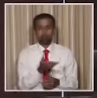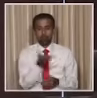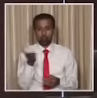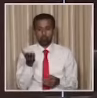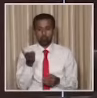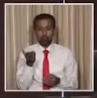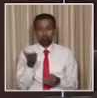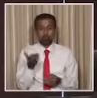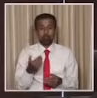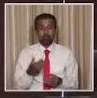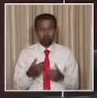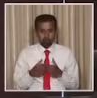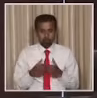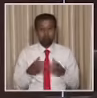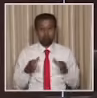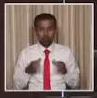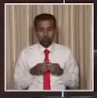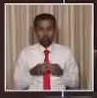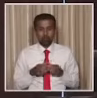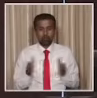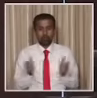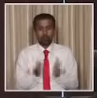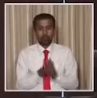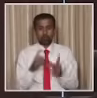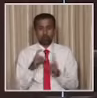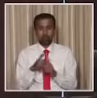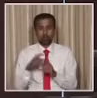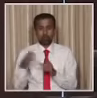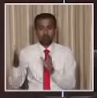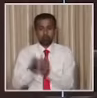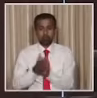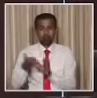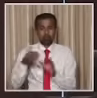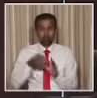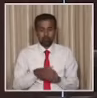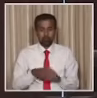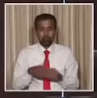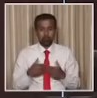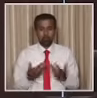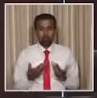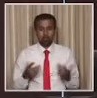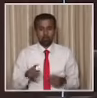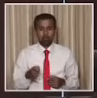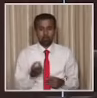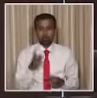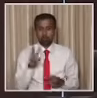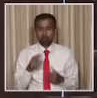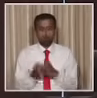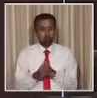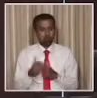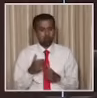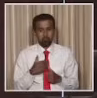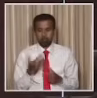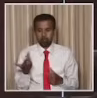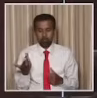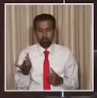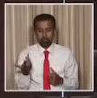ඒ කරලවත් අපිට අපේ කණ්ඩායමත් එකතු කරලා දලස් සමතුමායි කණ්ඩායමත් එකතු කරලා අපිට බැරි වුණ 113ක් හදා ගන්න. ඒ නිසා